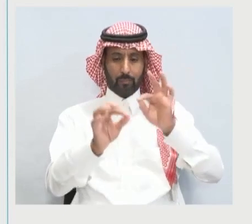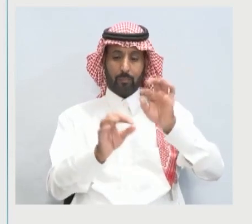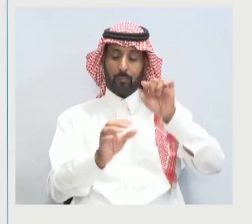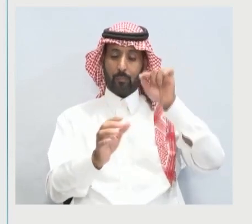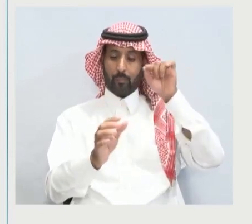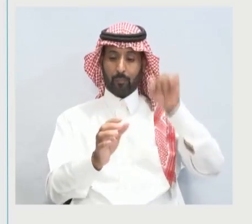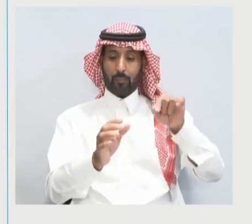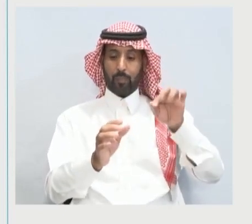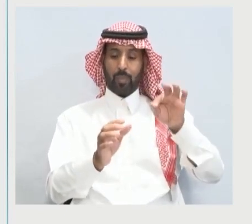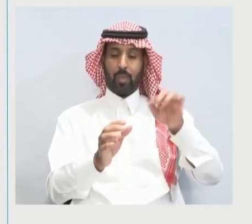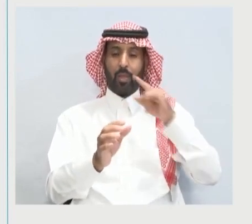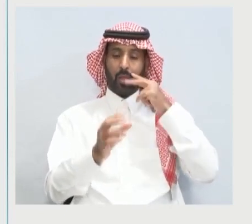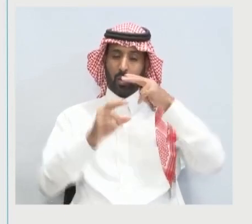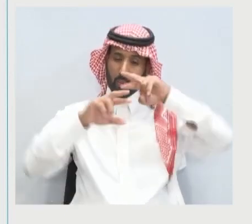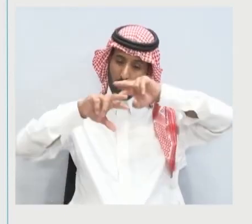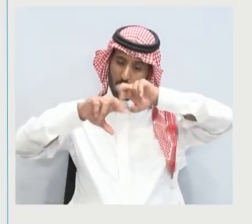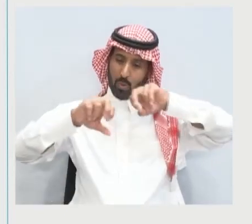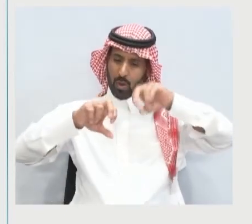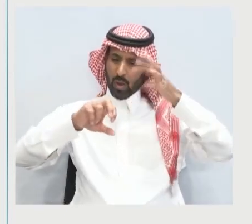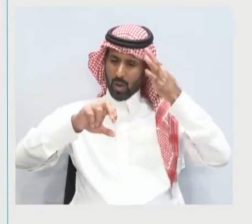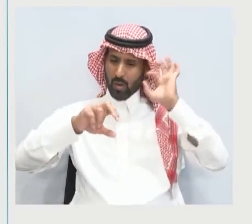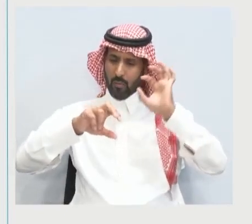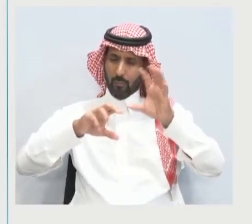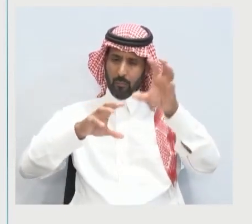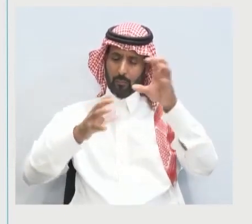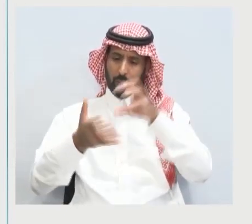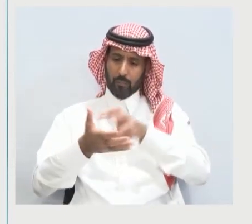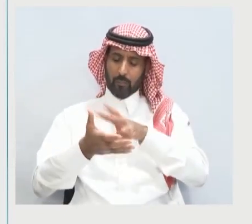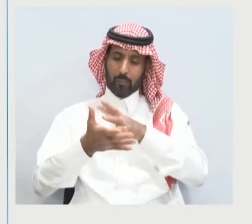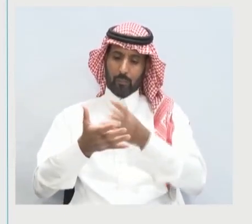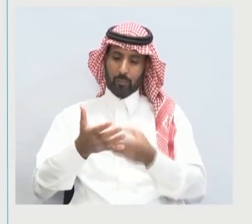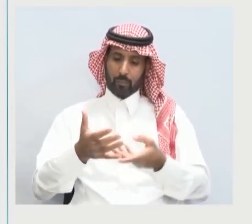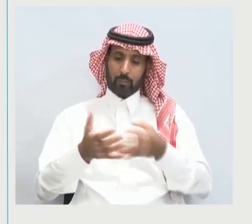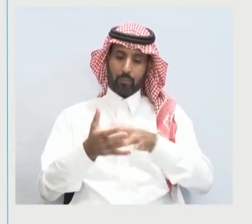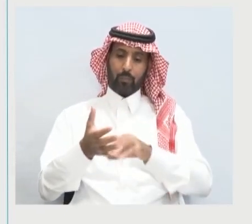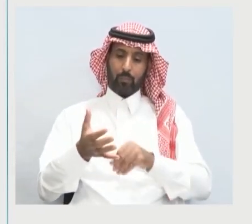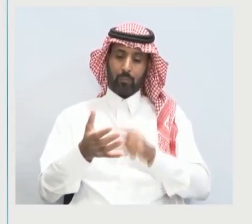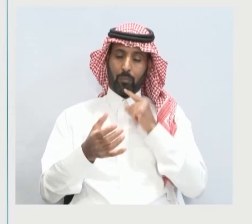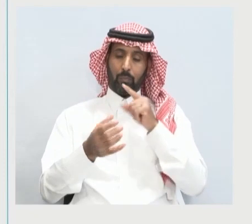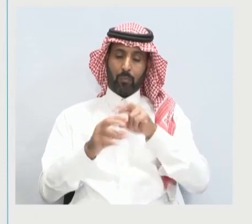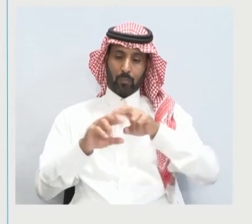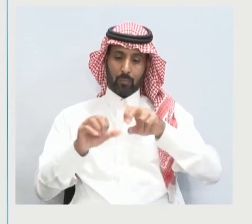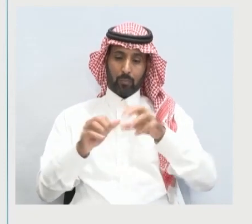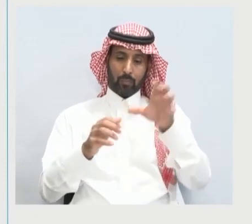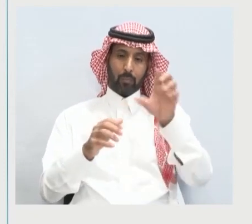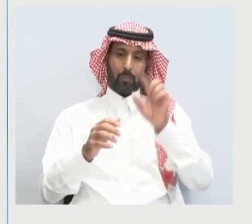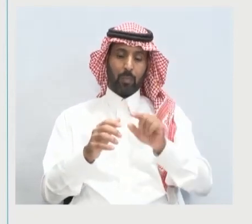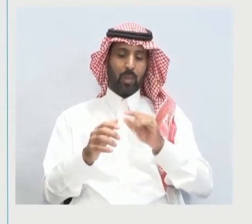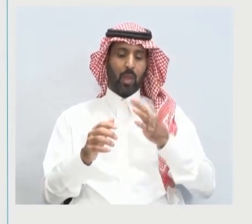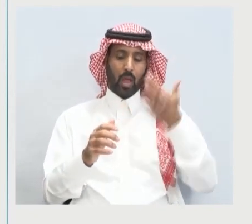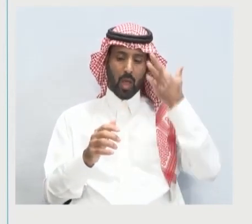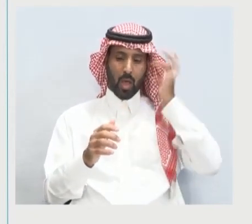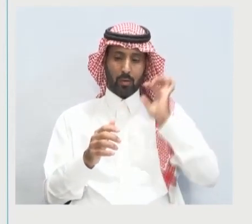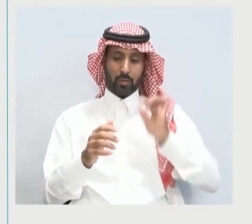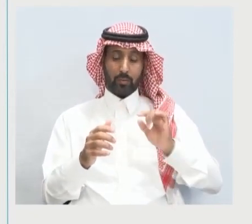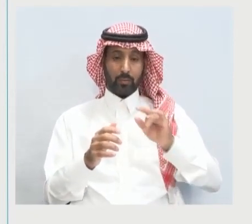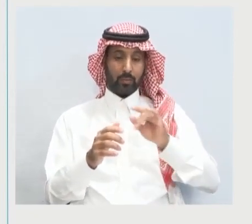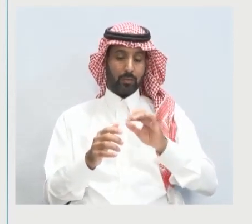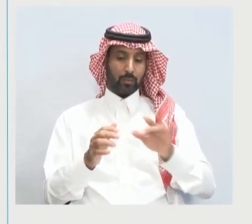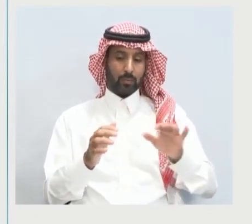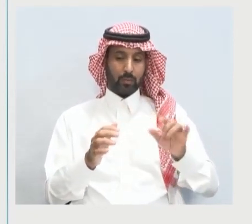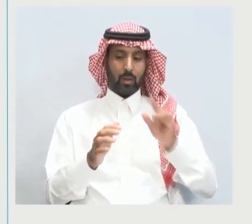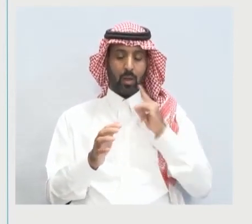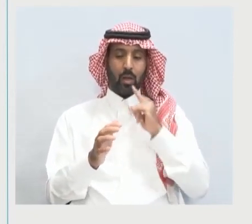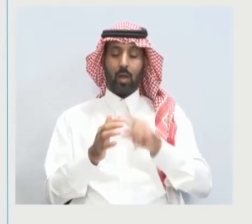الموجوده او البحث عن الايقونه التي تناسب الجدول الخاص بك في خانه البحث نستطيع كتابه مثلا نكتب